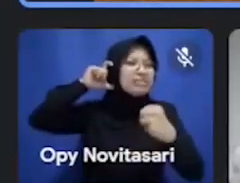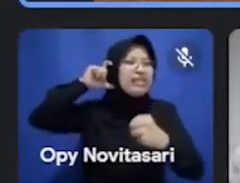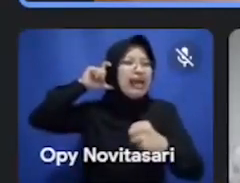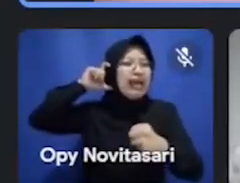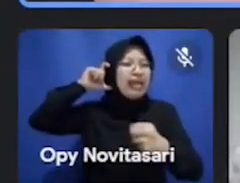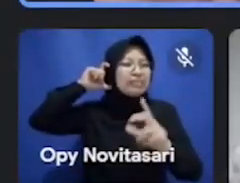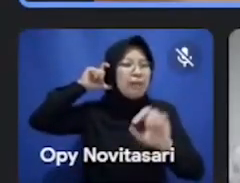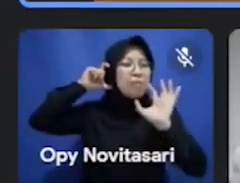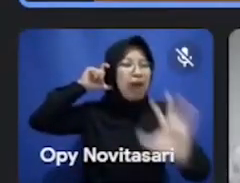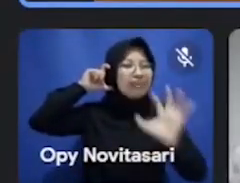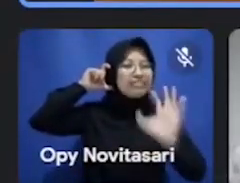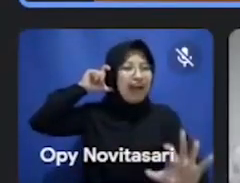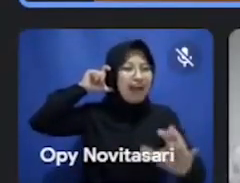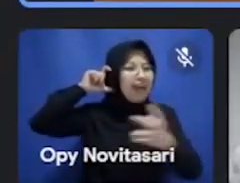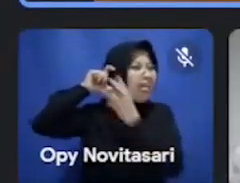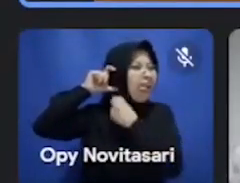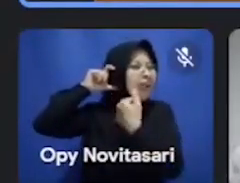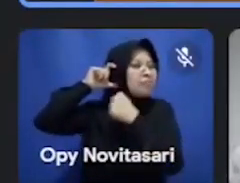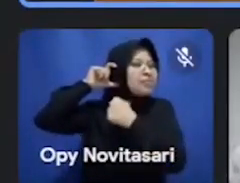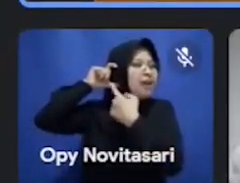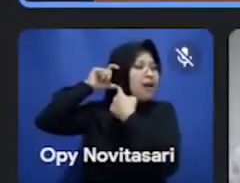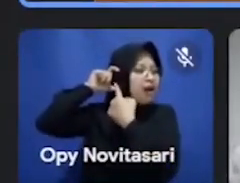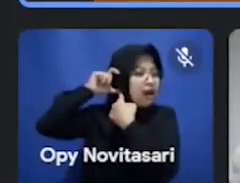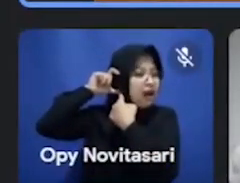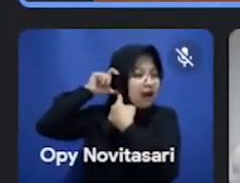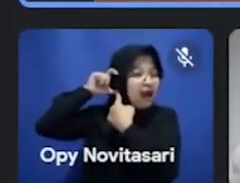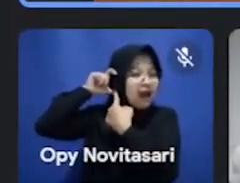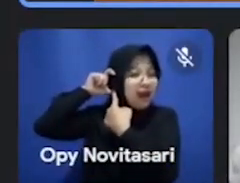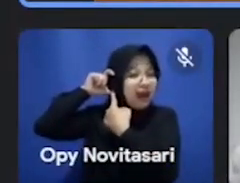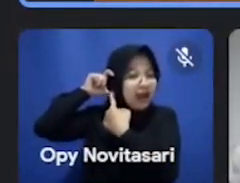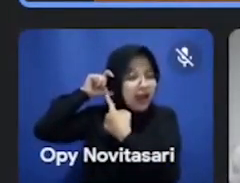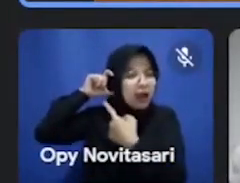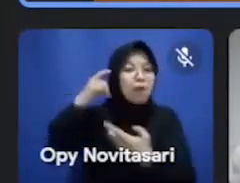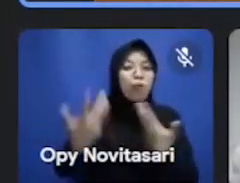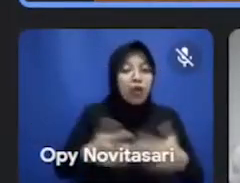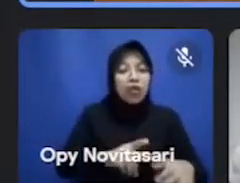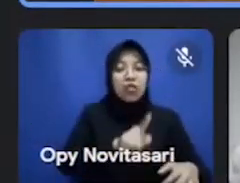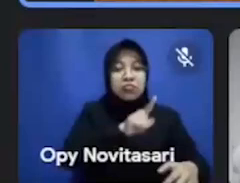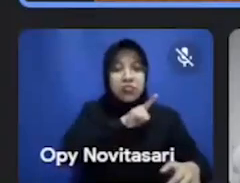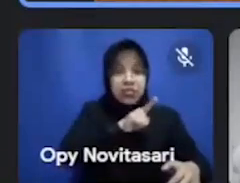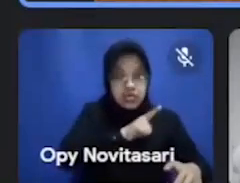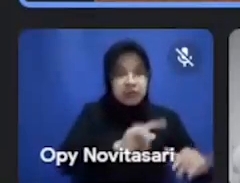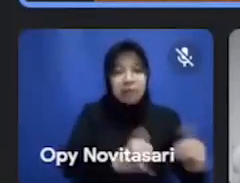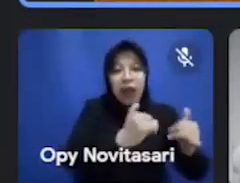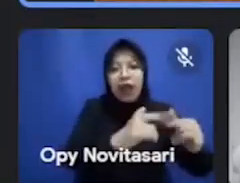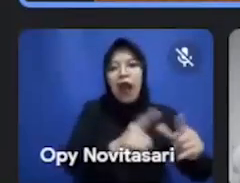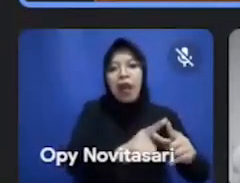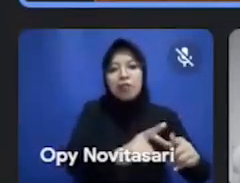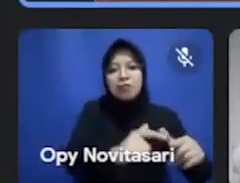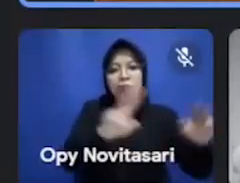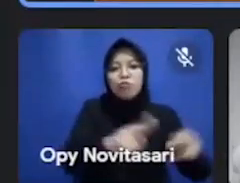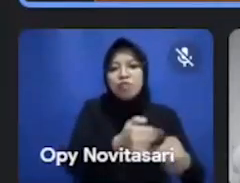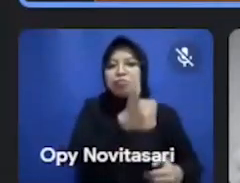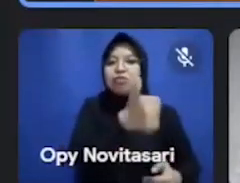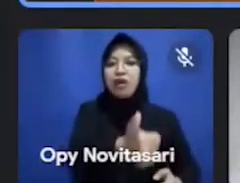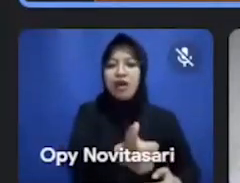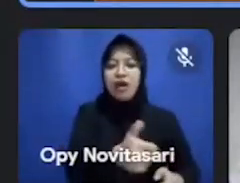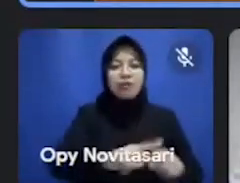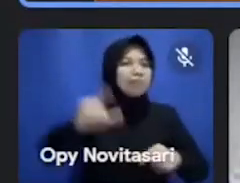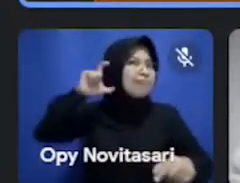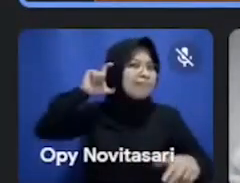k karena banyak sekali instrumennya gitu dibandingkan dengan musik Solo misalnya gitu atau misalkan dengan